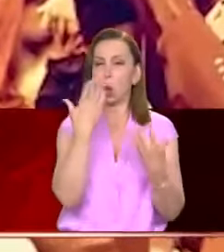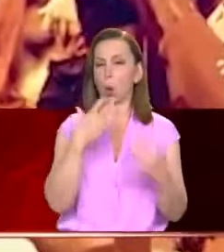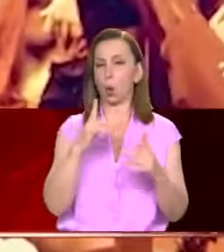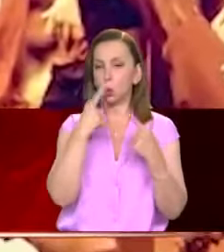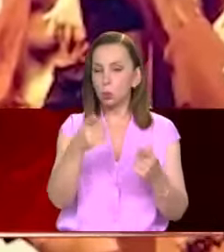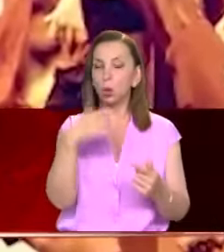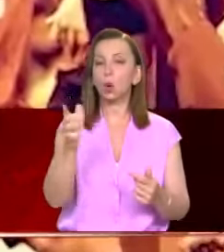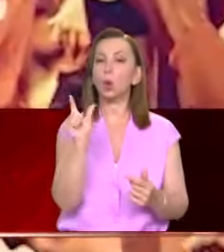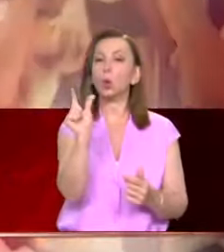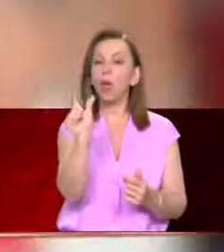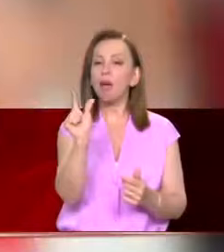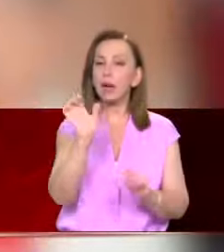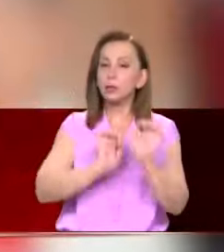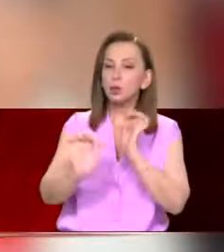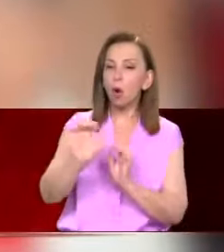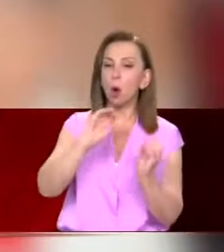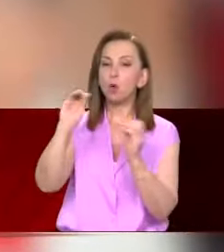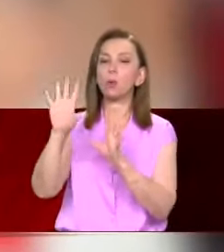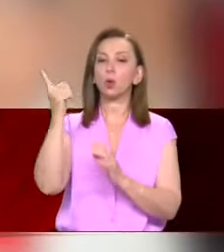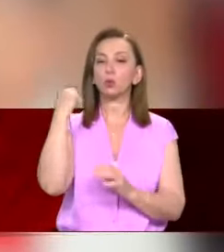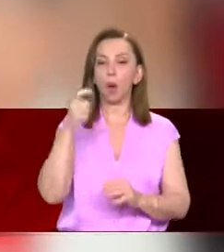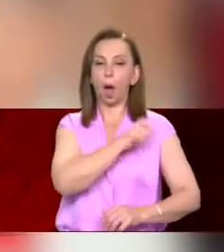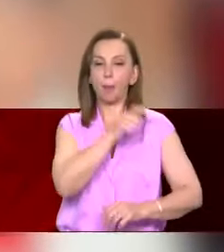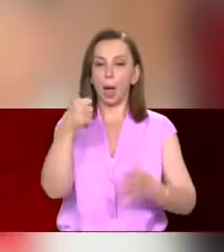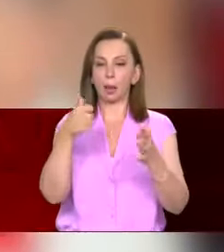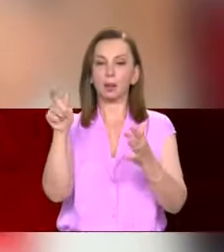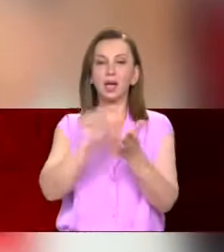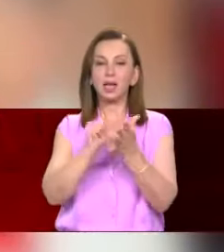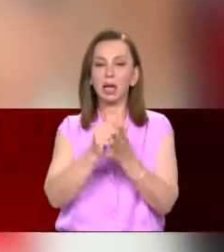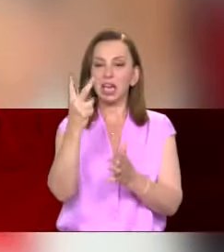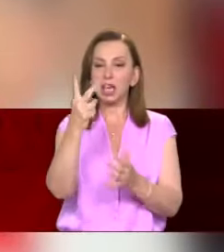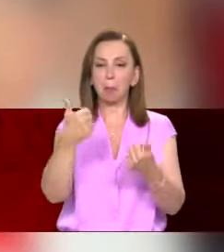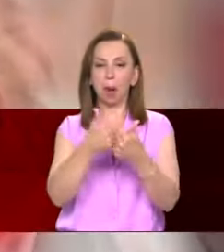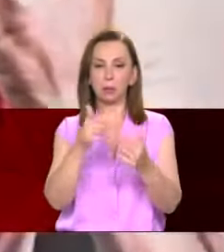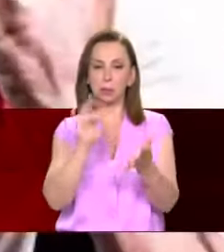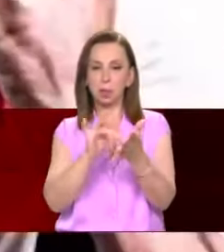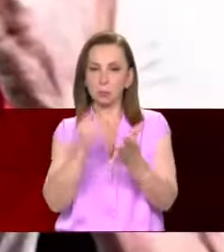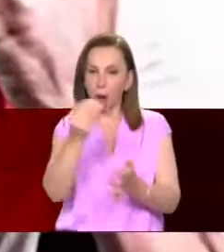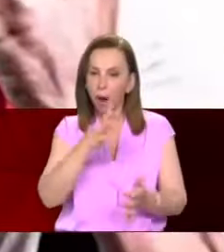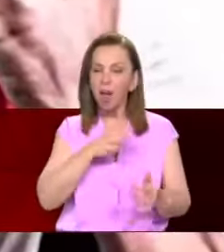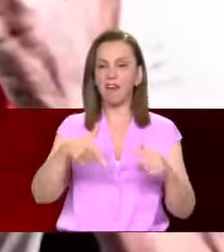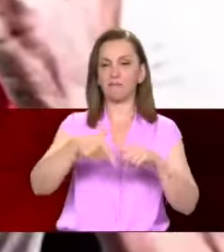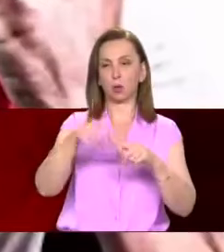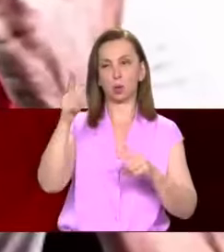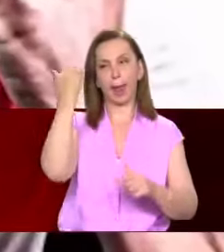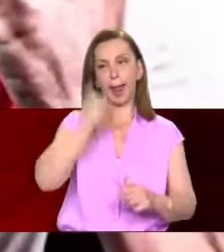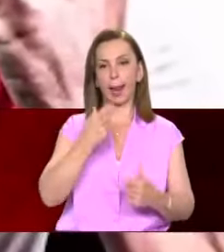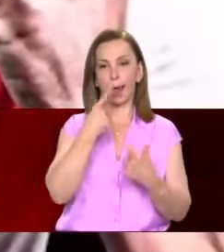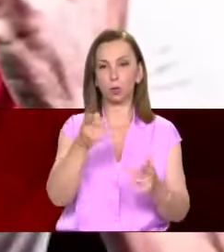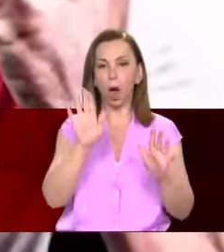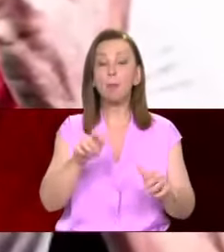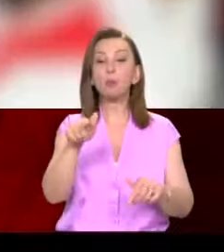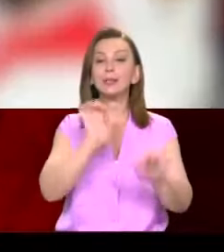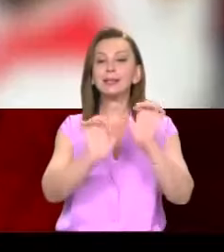daha UEFA'ya savunmasını göndermeden dün bir Alman gazetesi 2 maç ceza verildiğini yazdı. Federasyon yalanladı ama bugün savunma